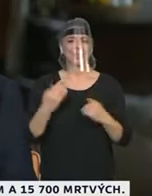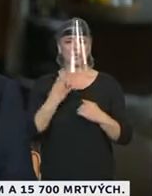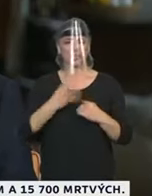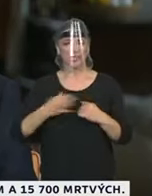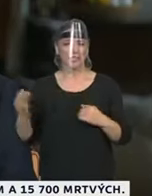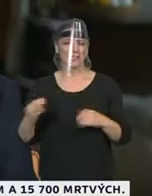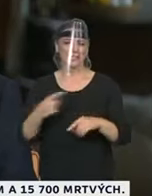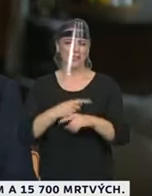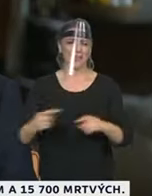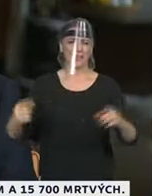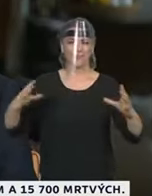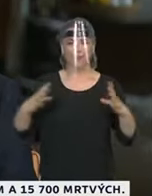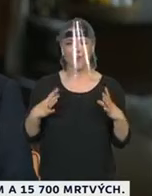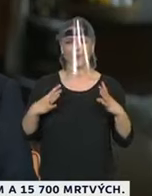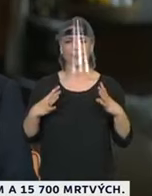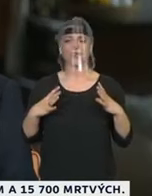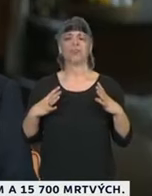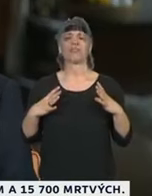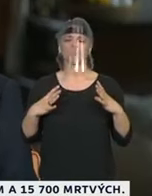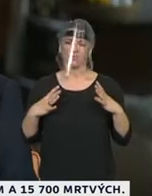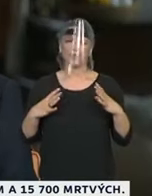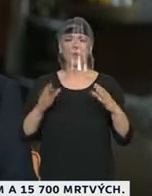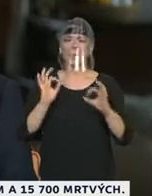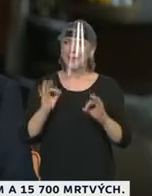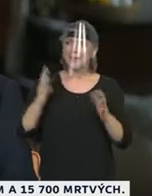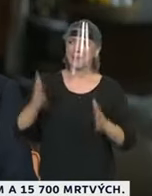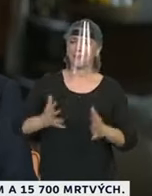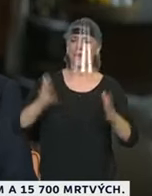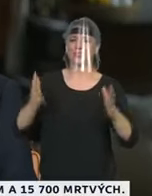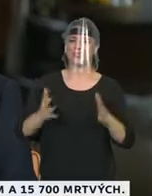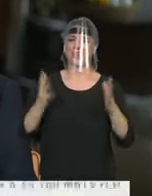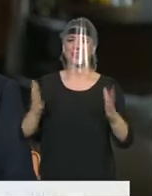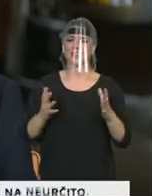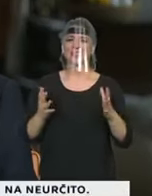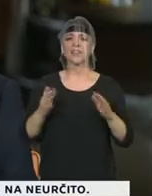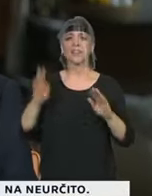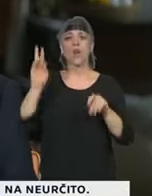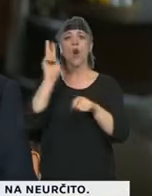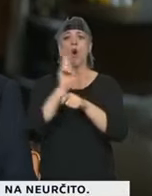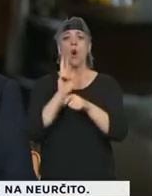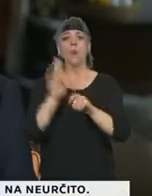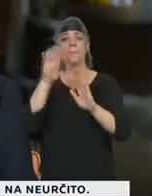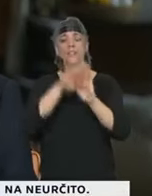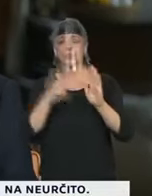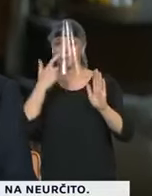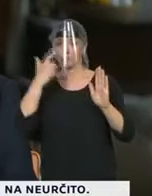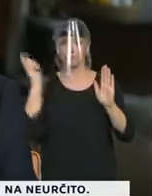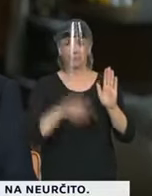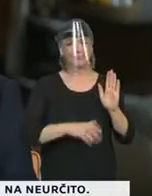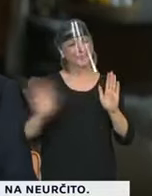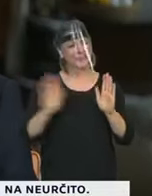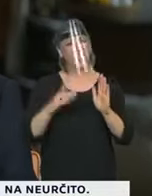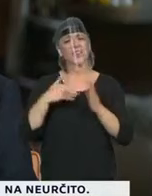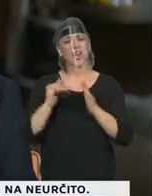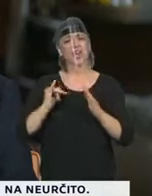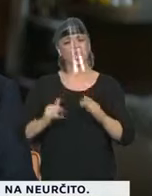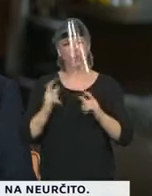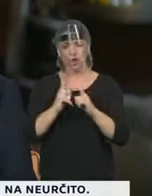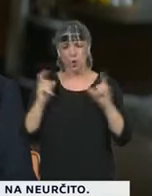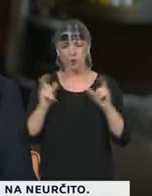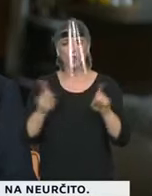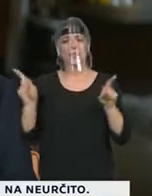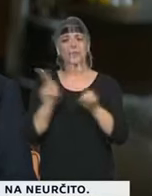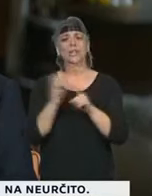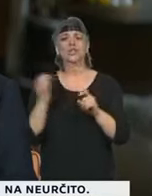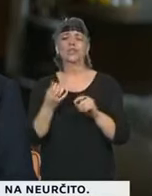čekají 4 dny volna a bude docela pěkné počasí, nepolevíme ani v nosení roušek, ani dodržování